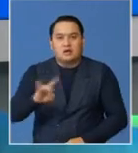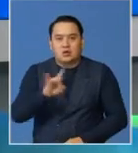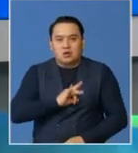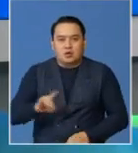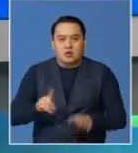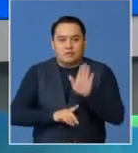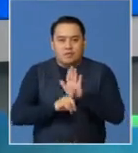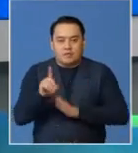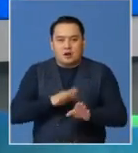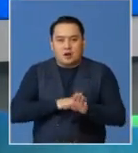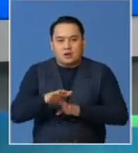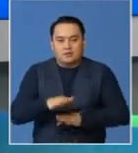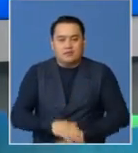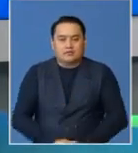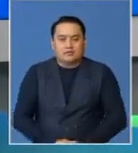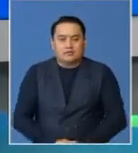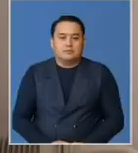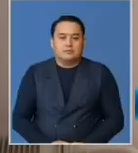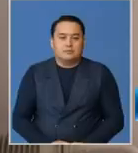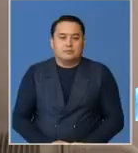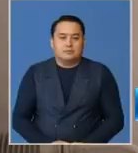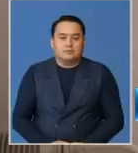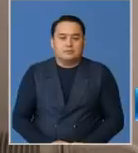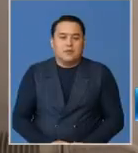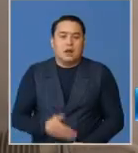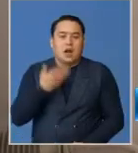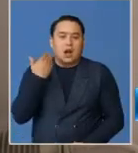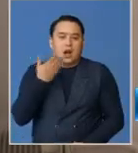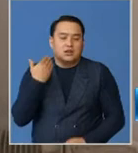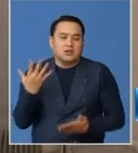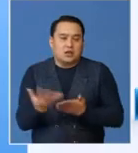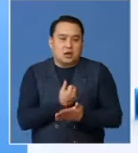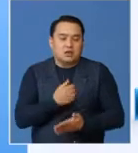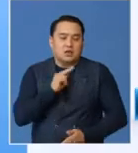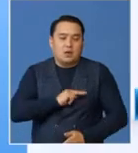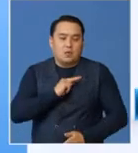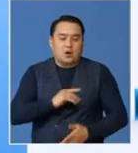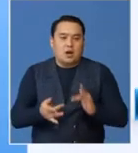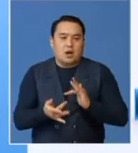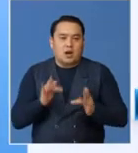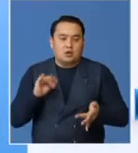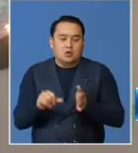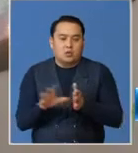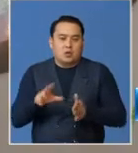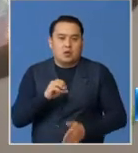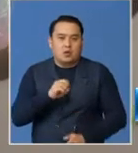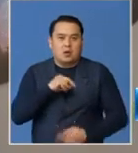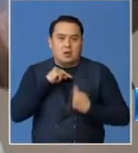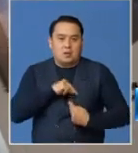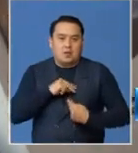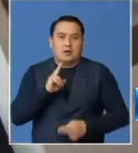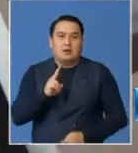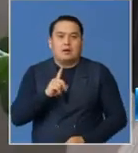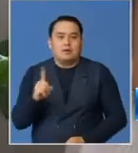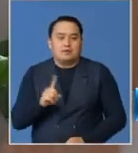в Сарканском районе реализуется активно. Еще легче найти работу через электронную биржу труда «Энбек.кз». Именно